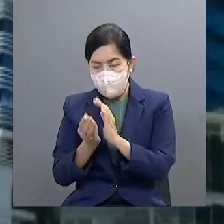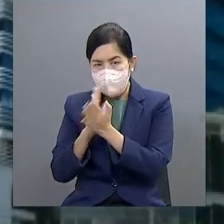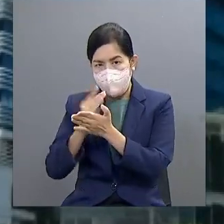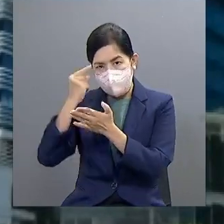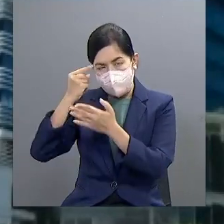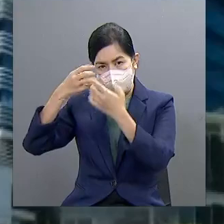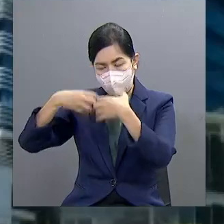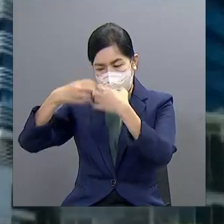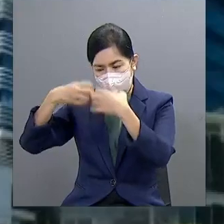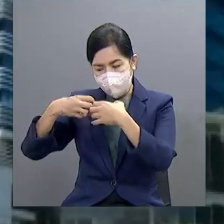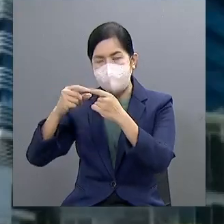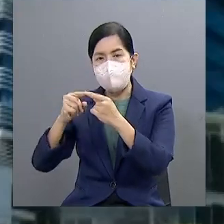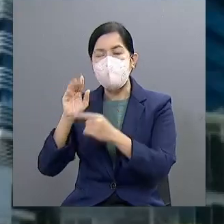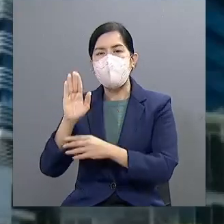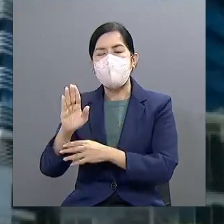งค่ะ